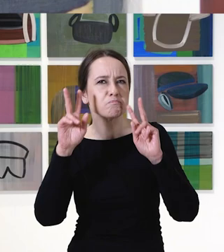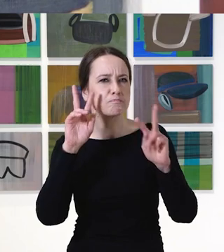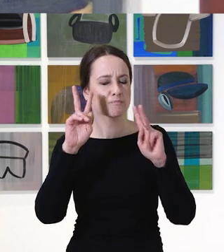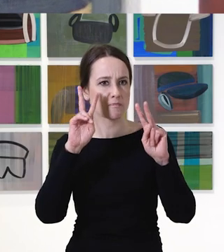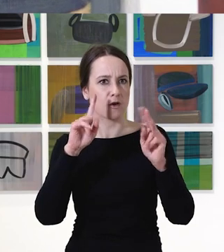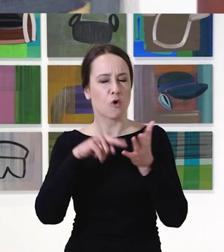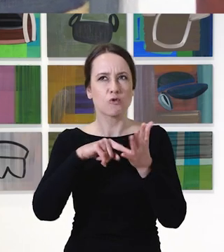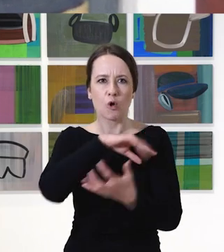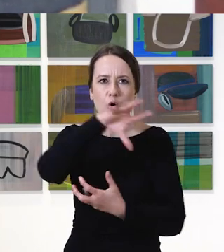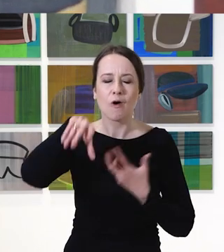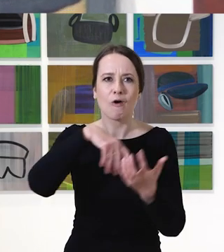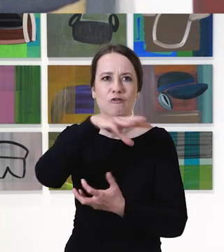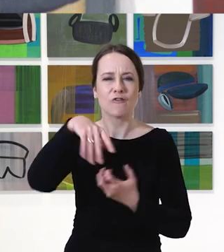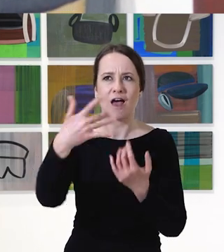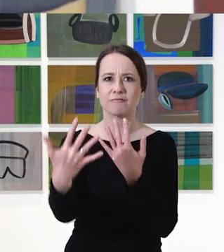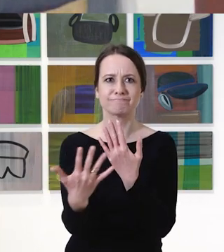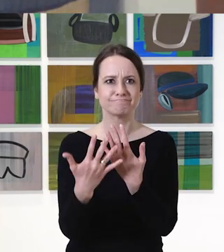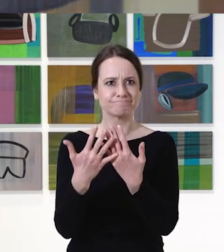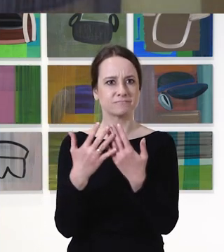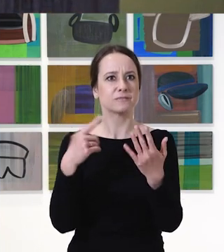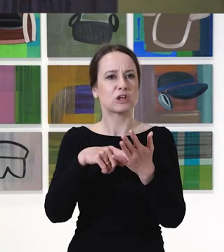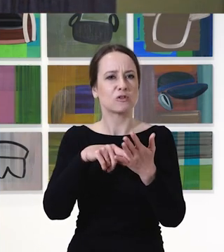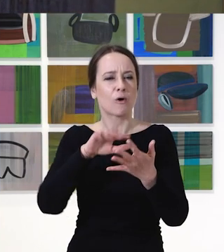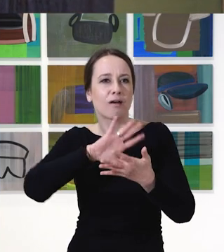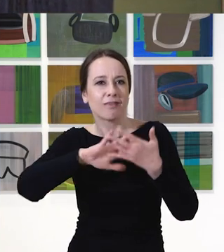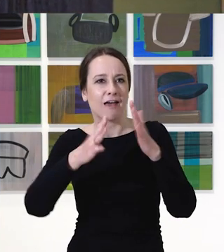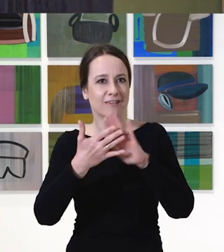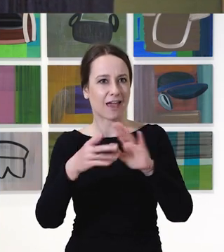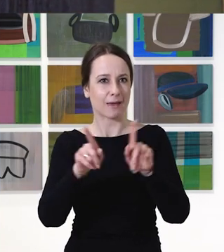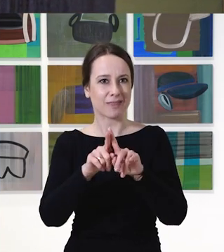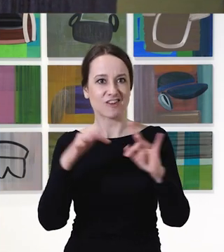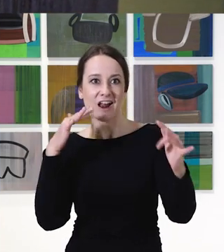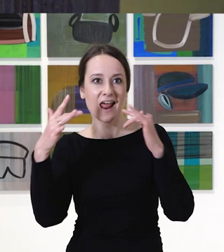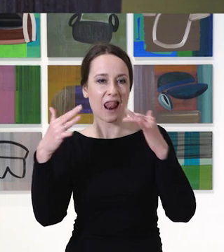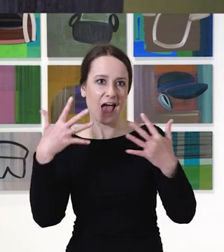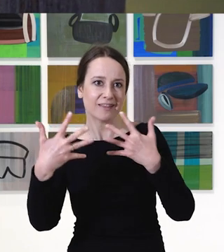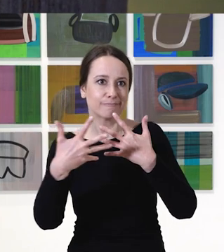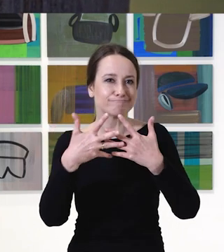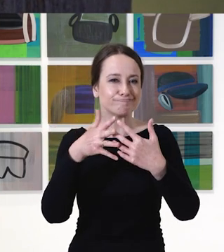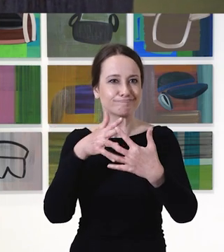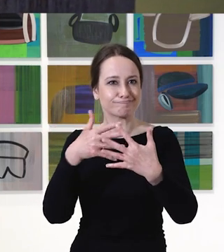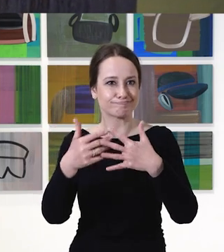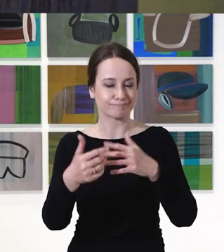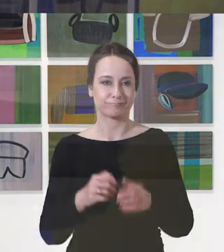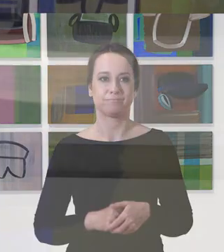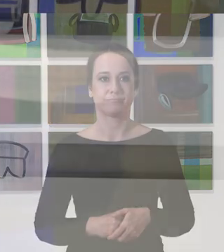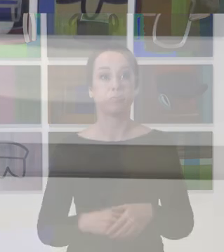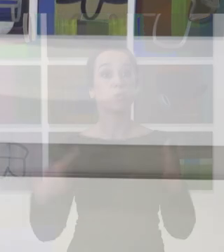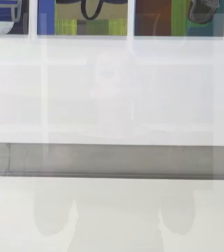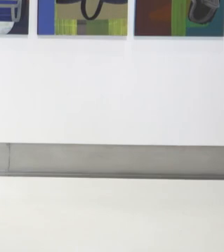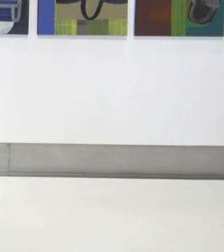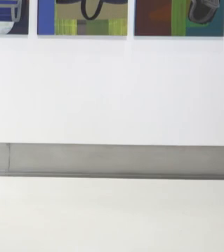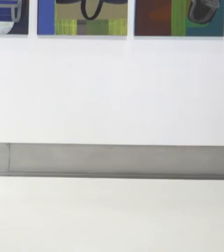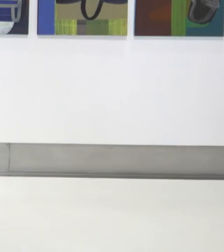świat i tworzą tutaj obraz tych wzajemnie przenikające się relacji ważne tutaj jest też